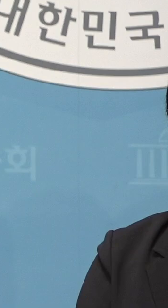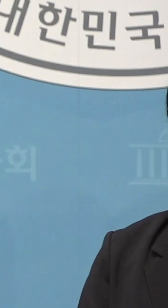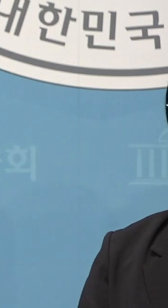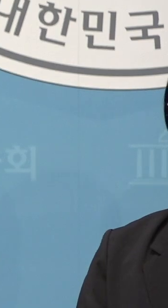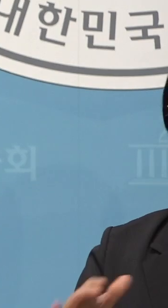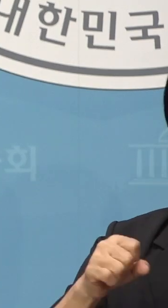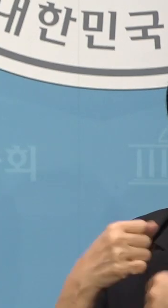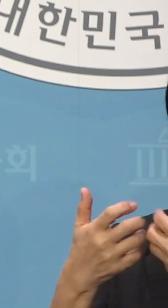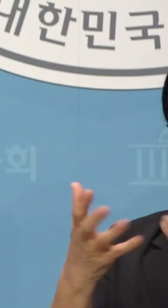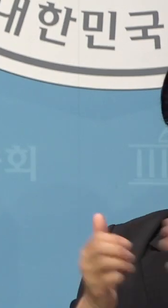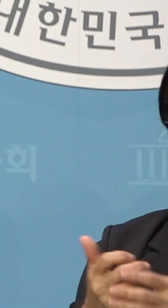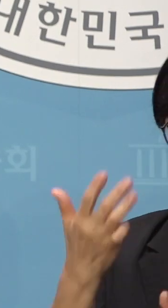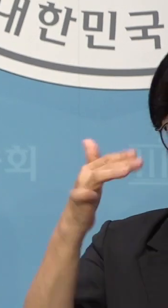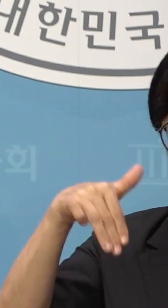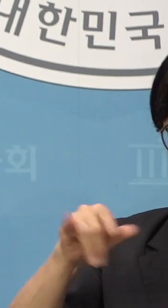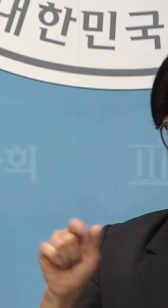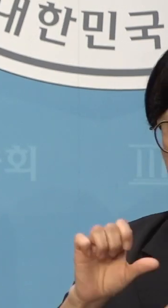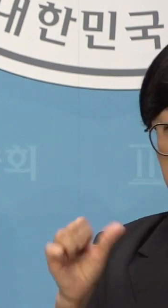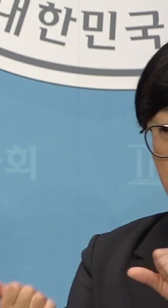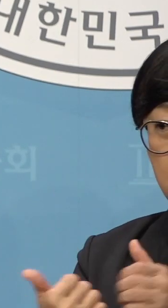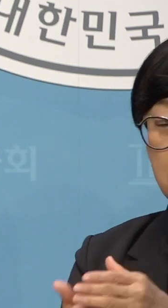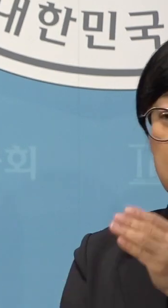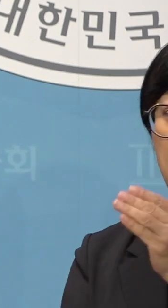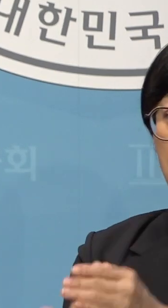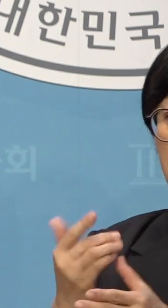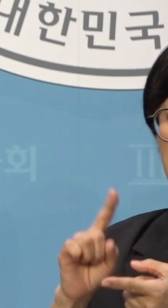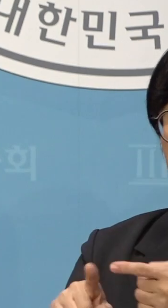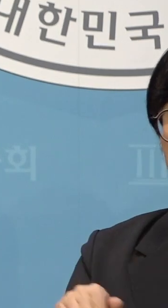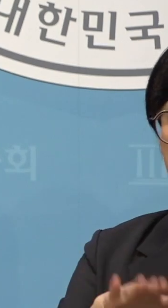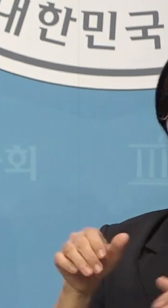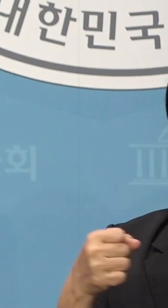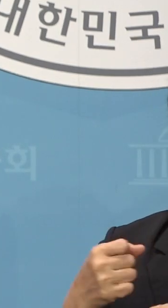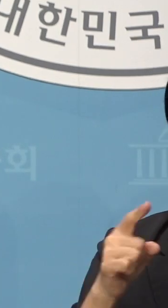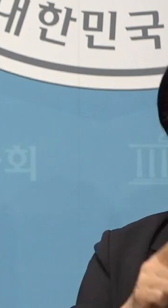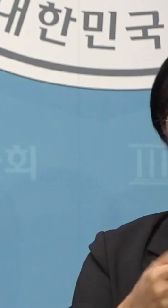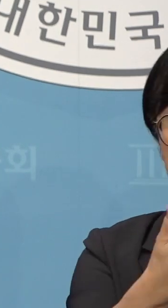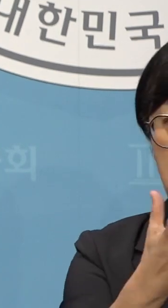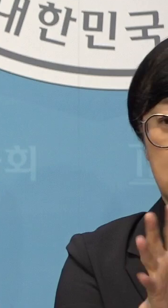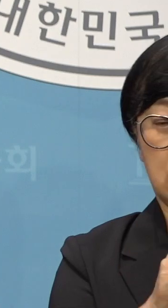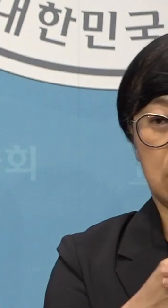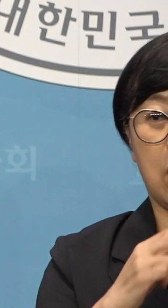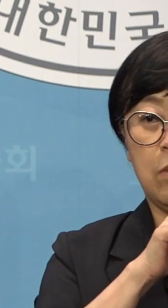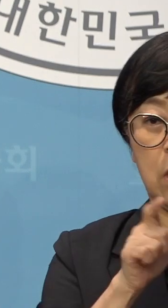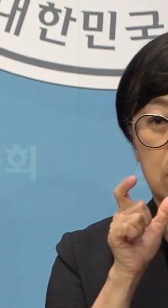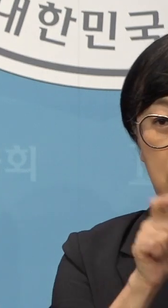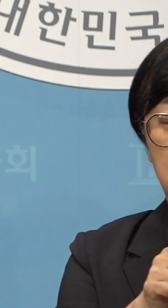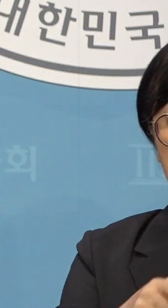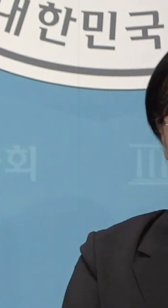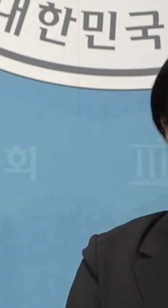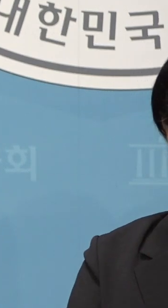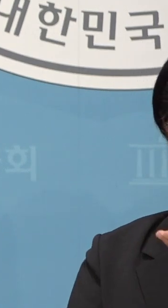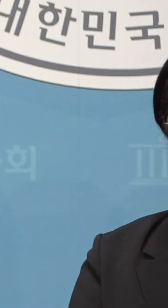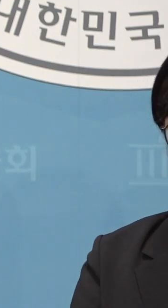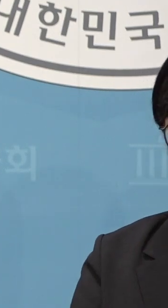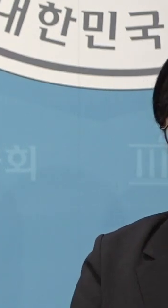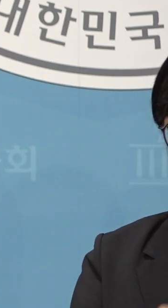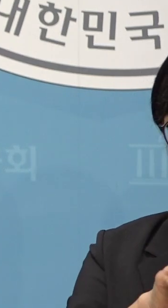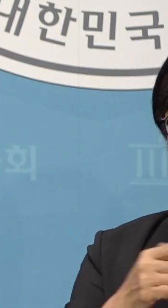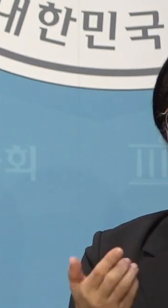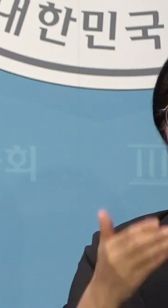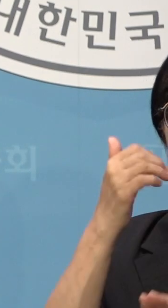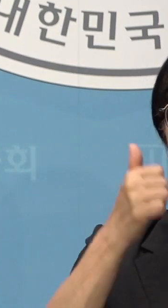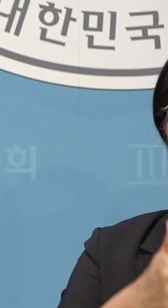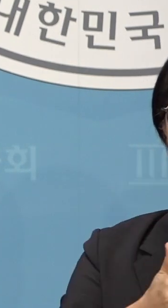그러나 군은 고 최수근 상병 사망사고에 대한 해병대 1사단장의 혐의를 적시해 경찰에 이첩한 수사단장을